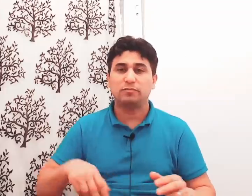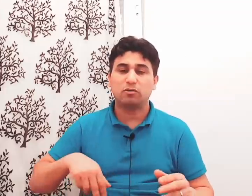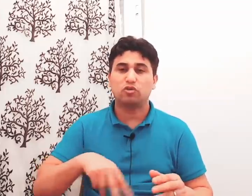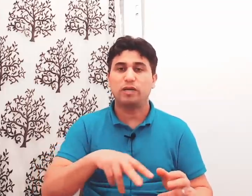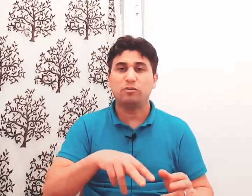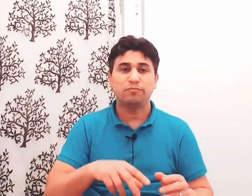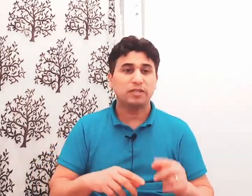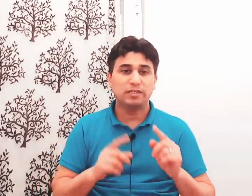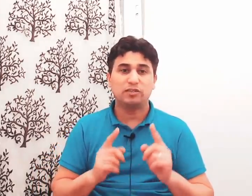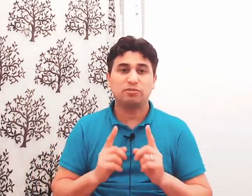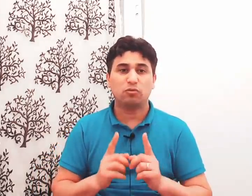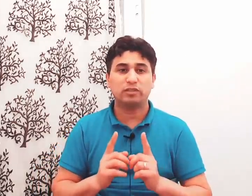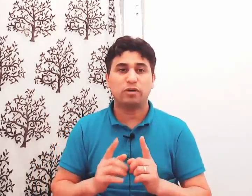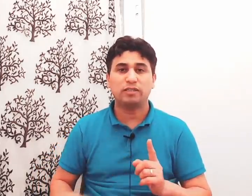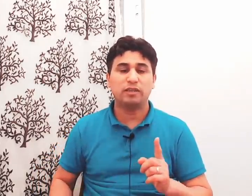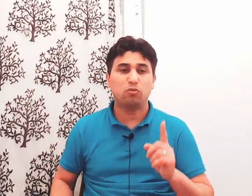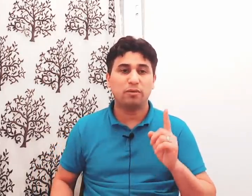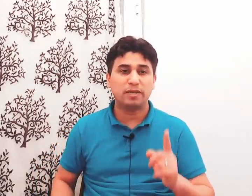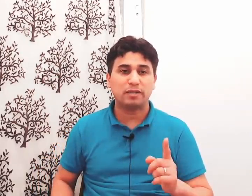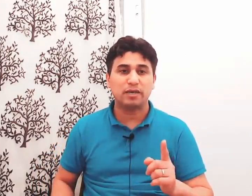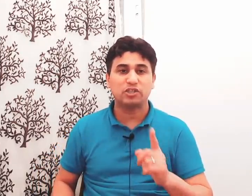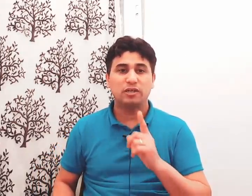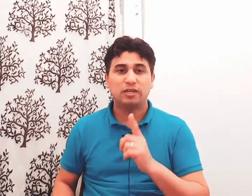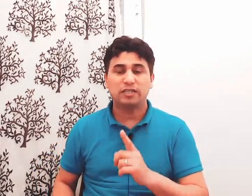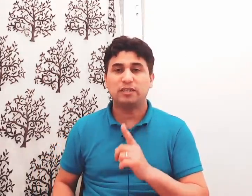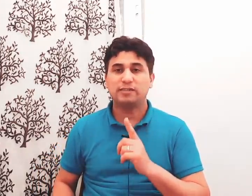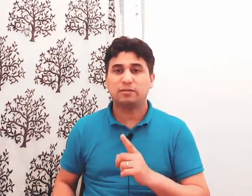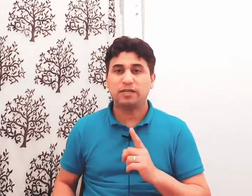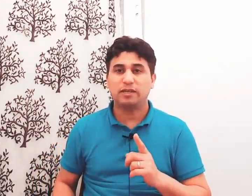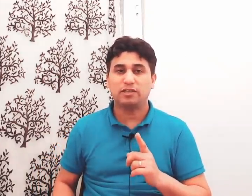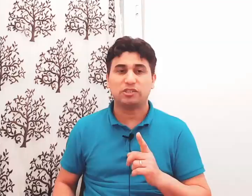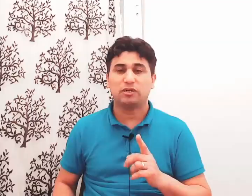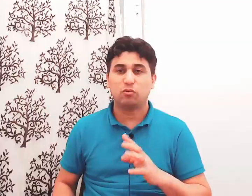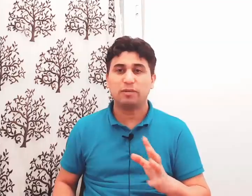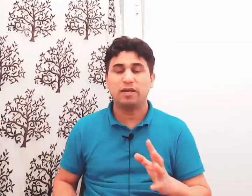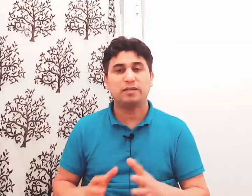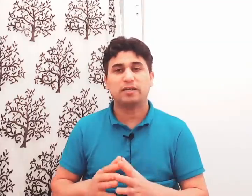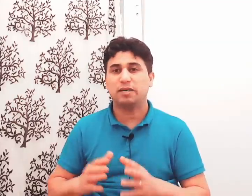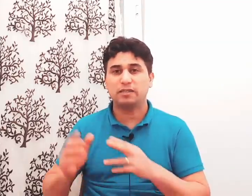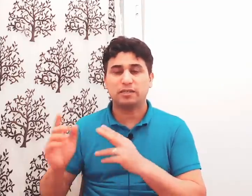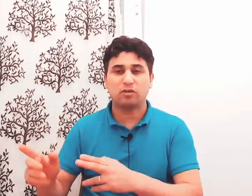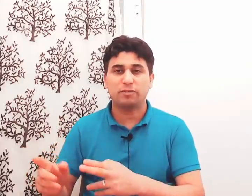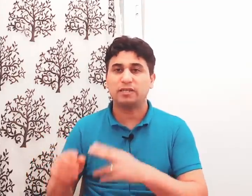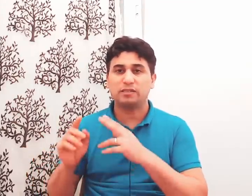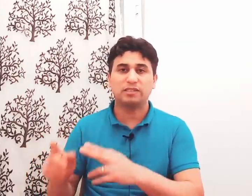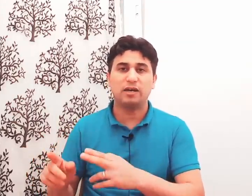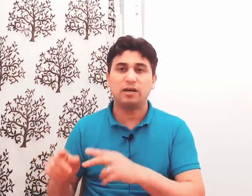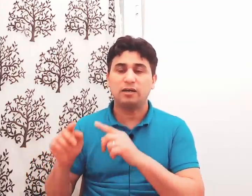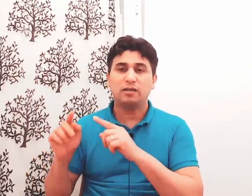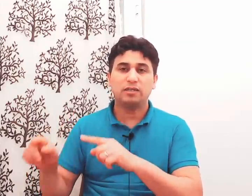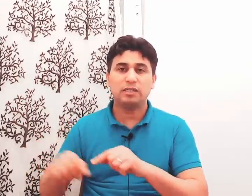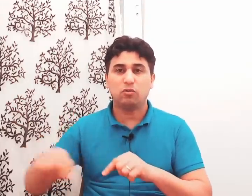الوليدات يعني ما نخرجوا معاهم، يعني عندهم توقيت واحد اللي هو من 12 حتى ل7 ديال العشيه، وكما العاده كما قلت كيلومتر